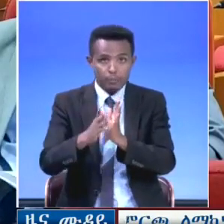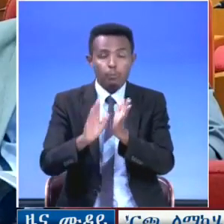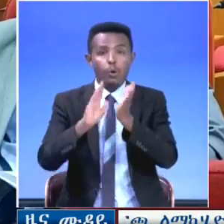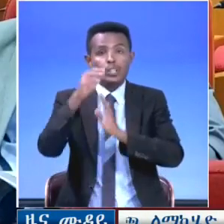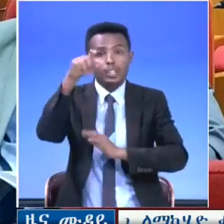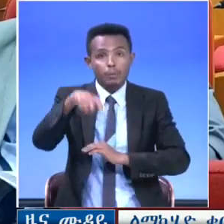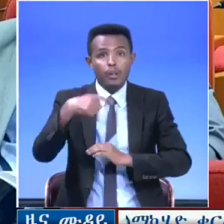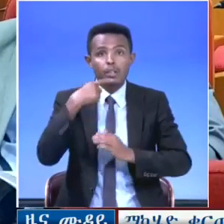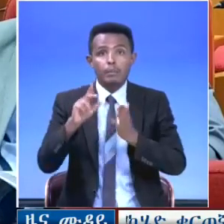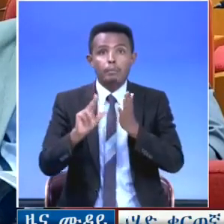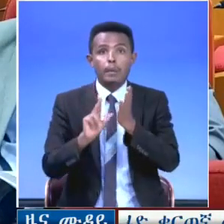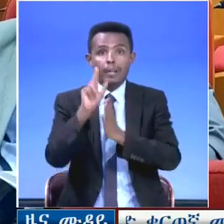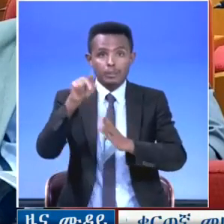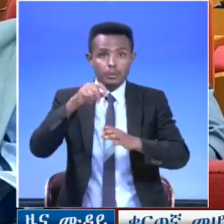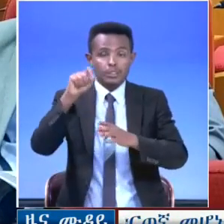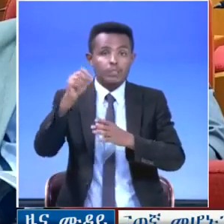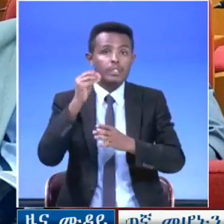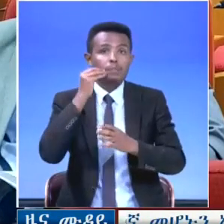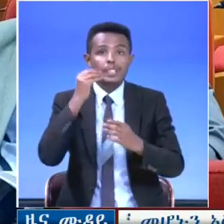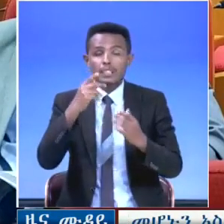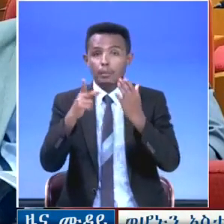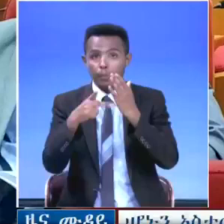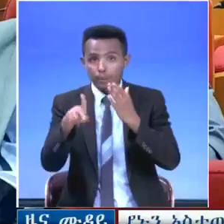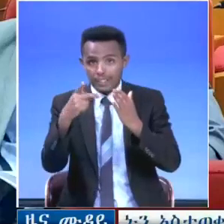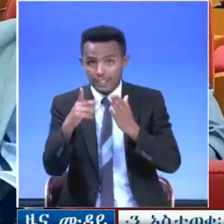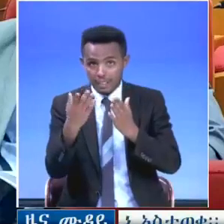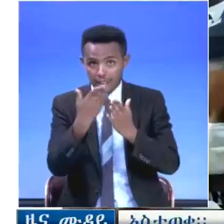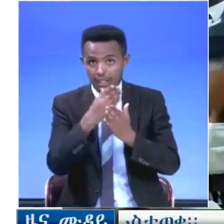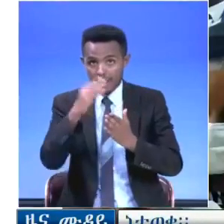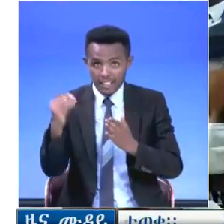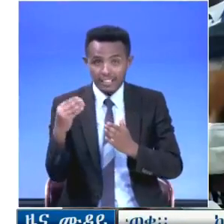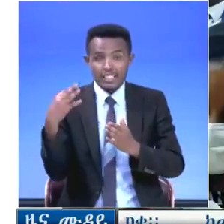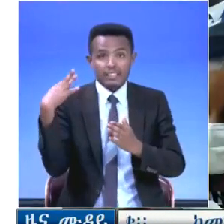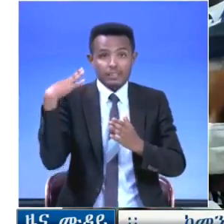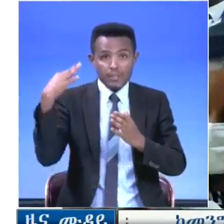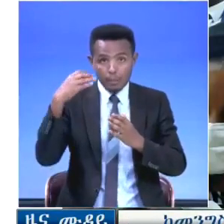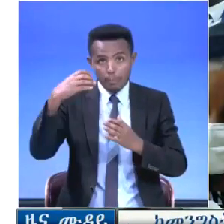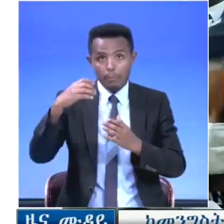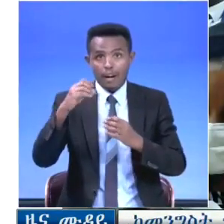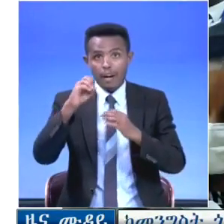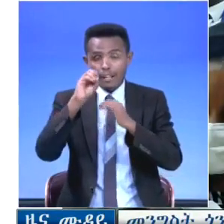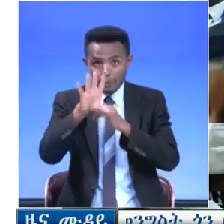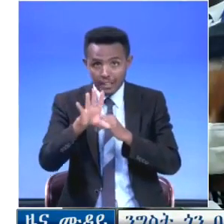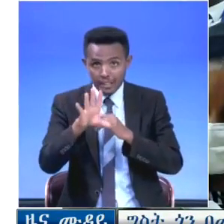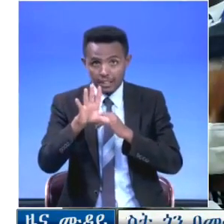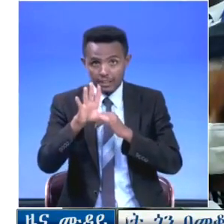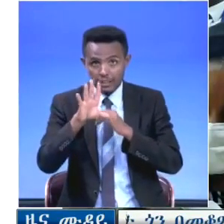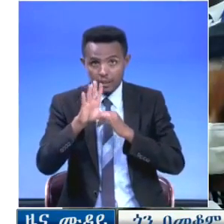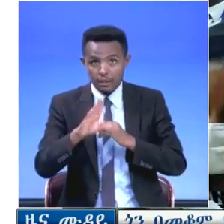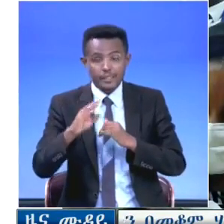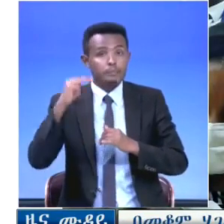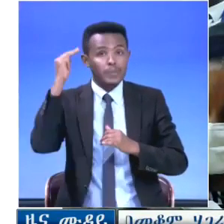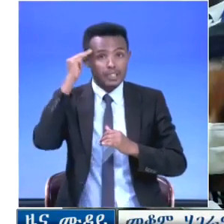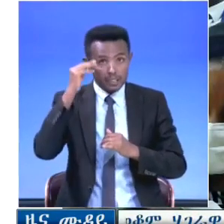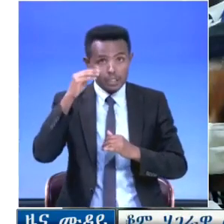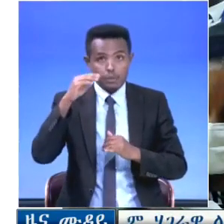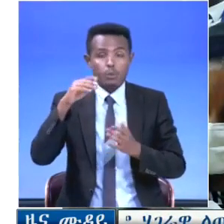ደግሞ በፓርቲው ጽህፈት ቤት የፖለቲካ ፓርቲዎችና ሲቪክ ማህበራት ዘርፍ ኃላፊ ሚኒስተር ዶክተር አለሙ ሰምቤ